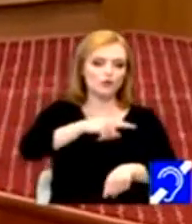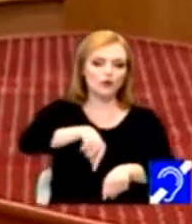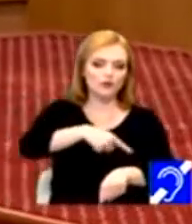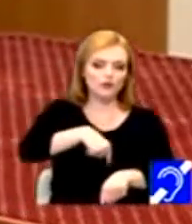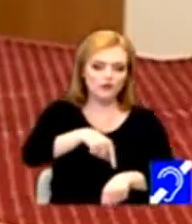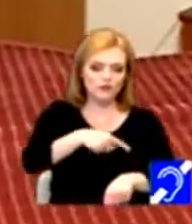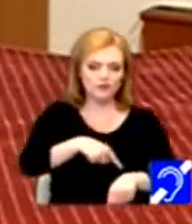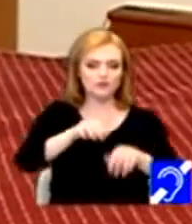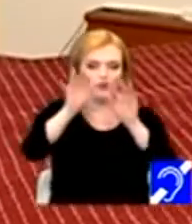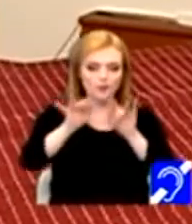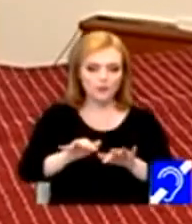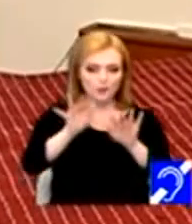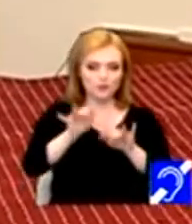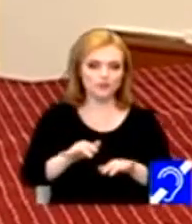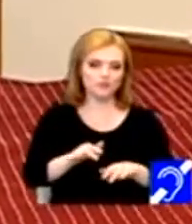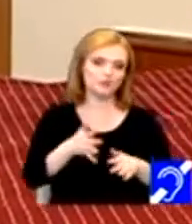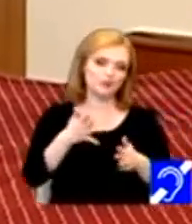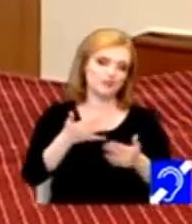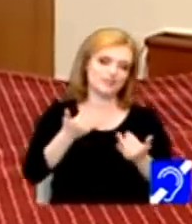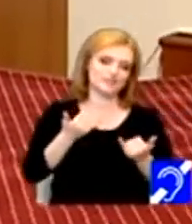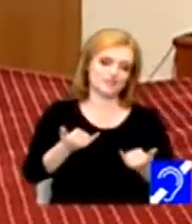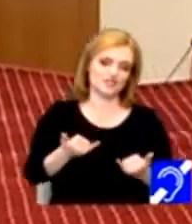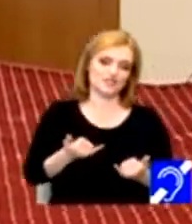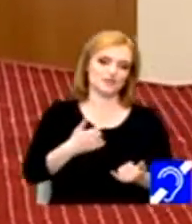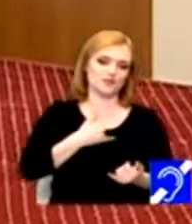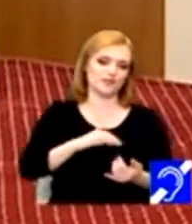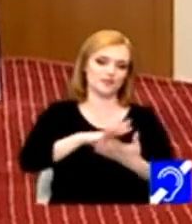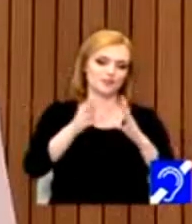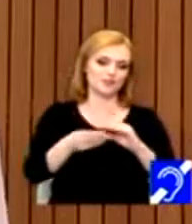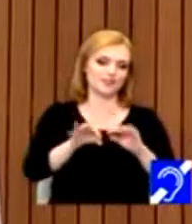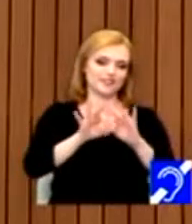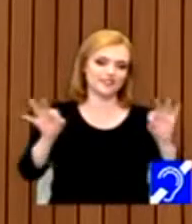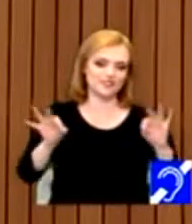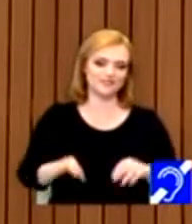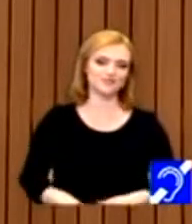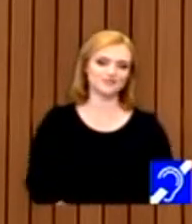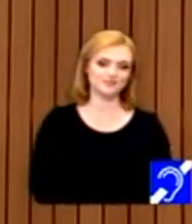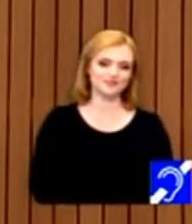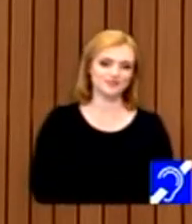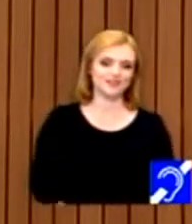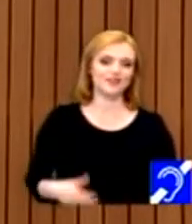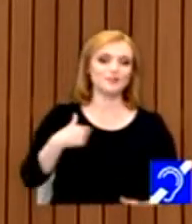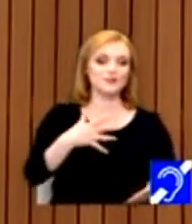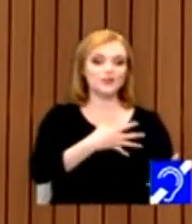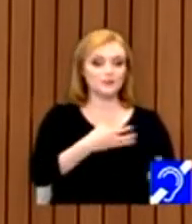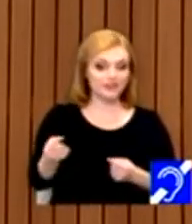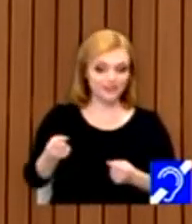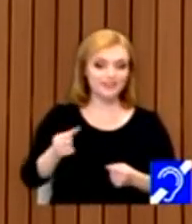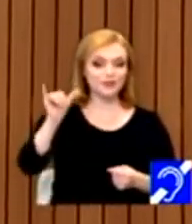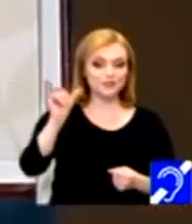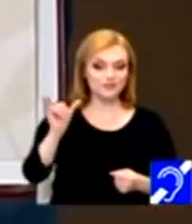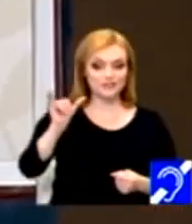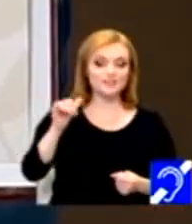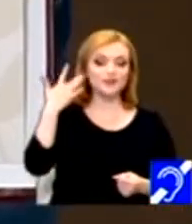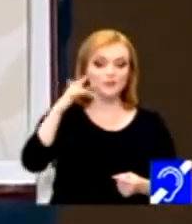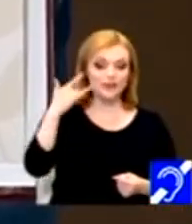dar s-a meritat. Mai mult m-am pregătit singur, dar a fost și rolul profesorilor. Am fost admis la Universitate din Statele Unite și voi continua